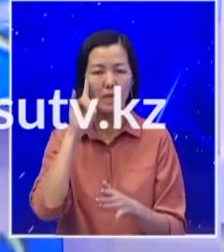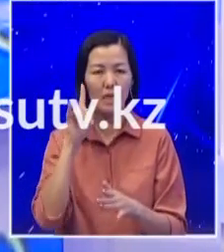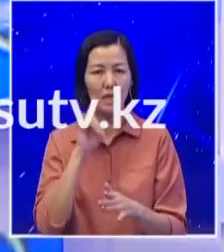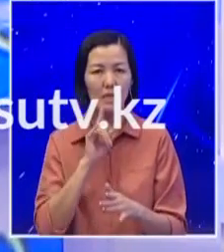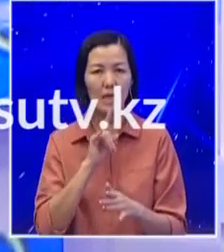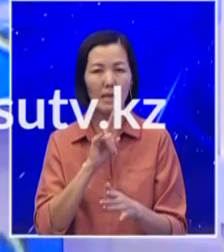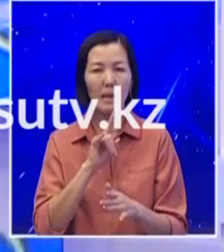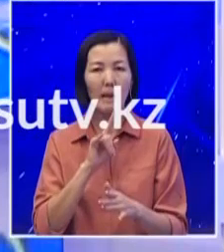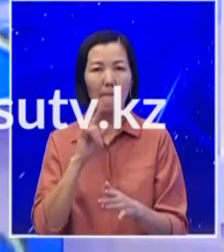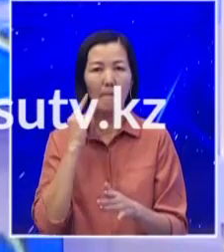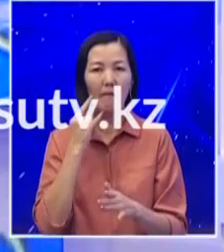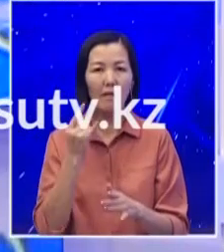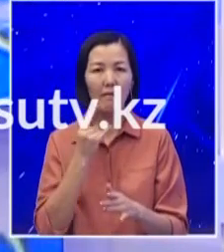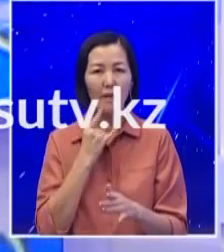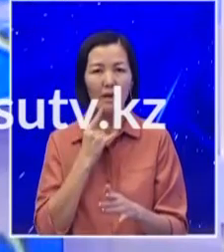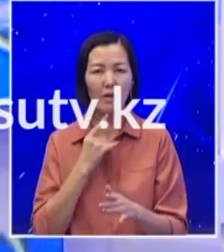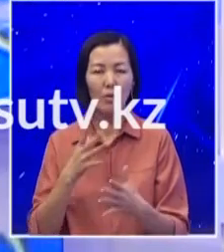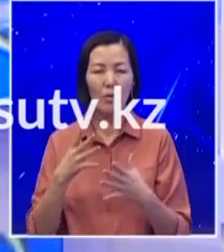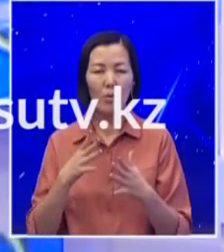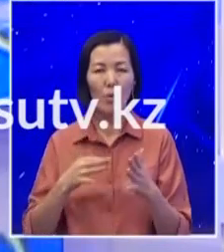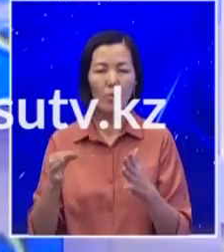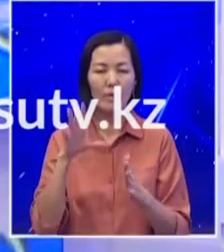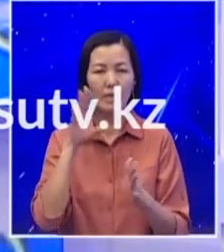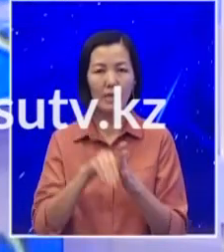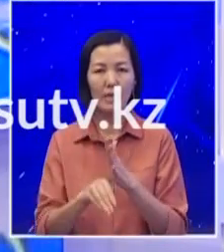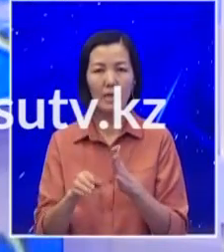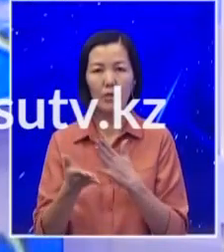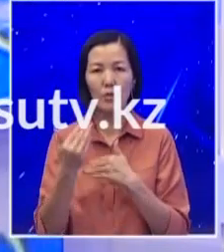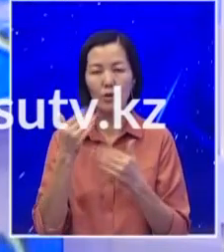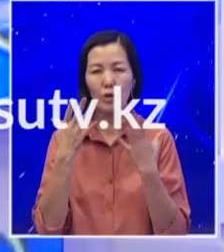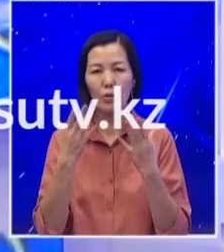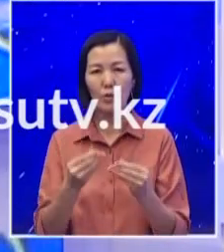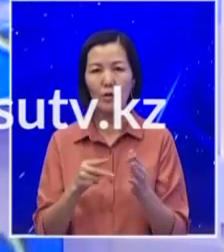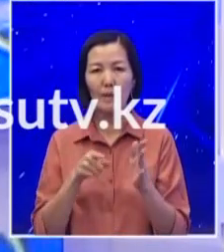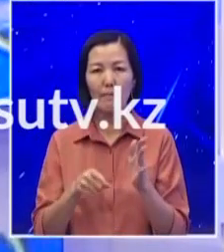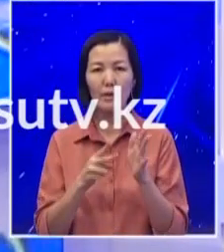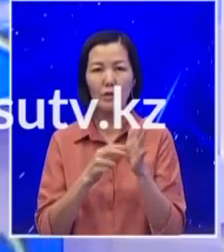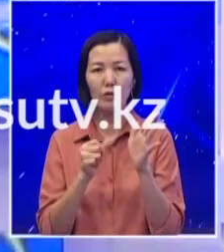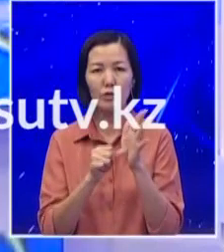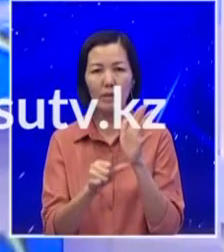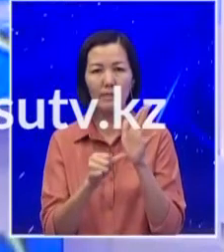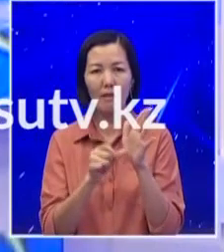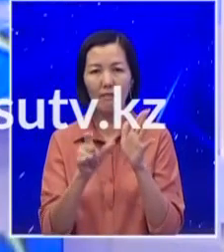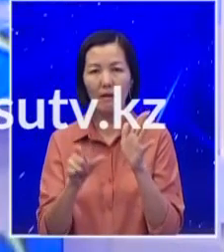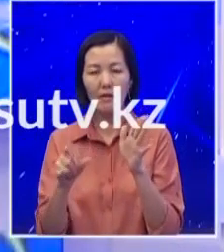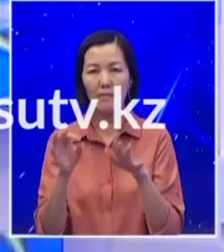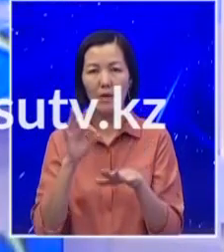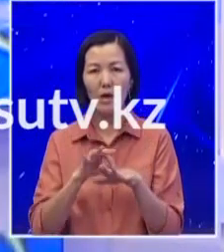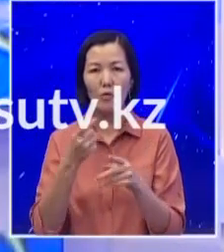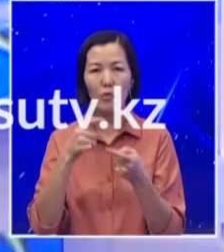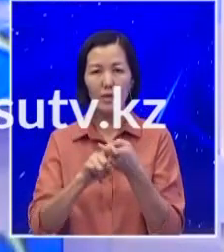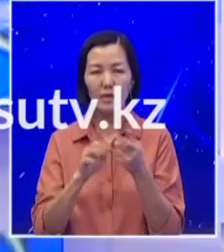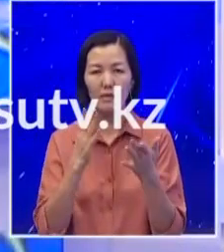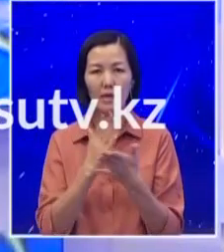кіреді. Денсаулық сақтау министрлігінің мәлімдеуінше, республикада өткен тәулікте 1766 адамнан бойынан коронавирус